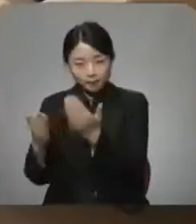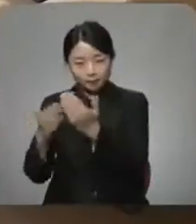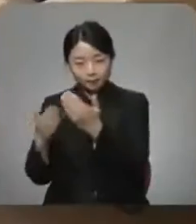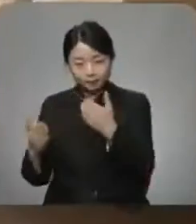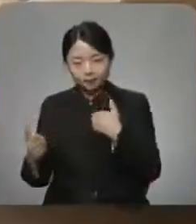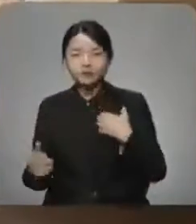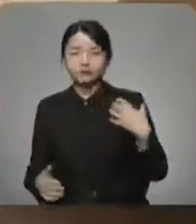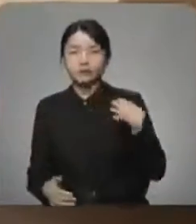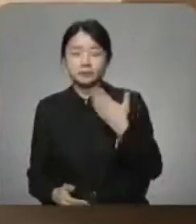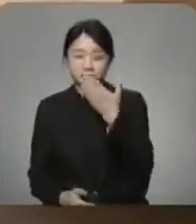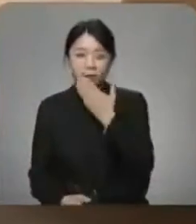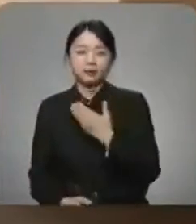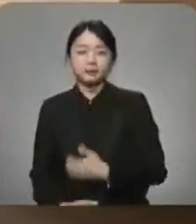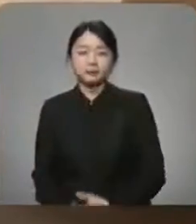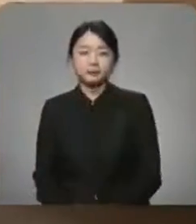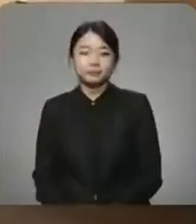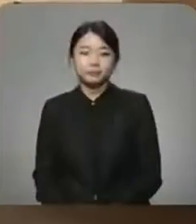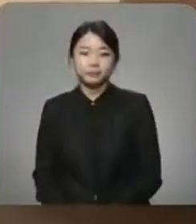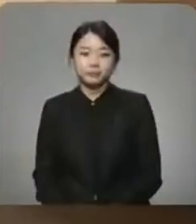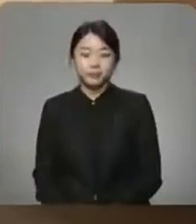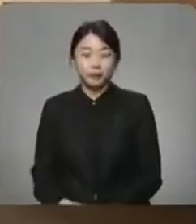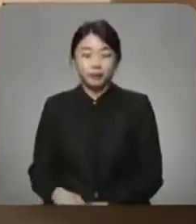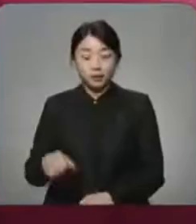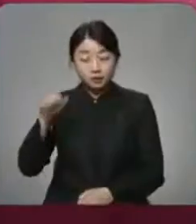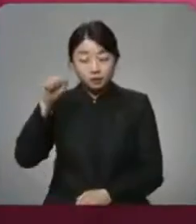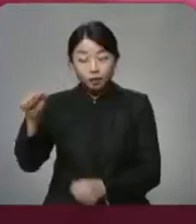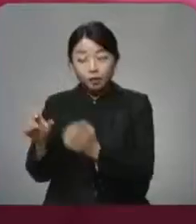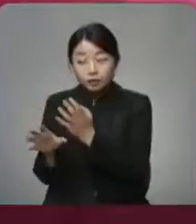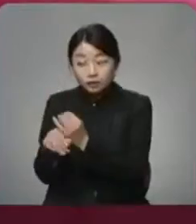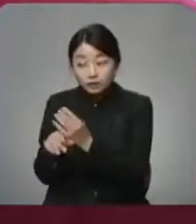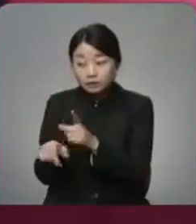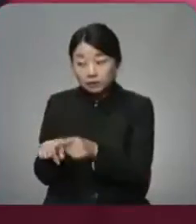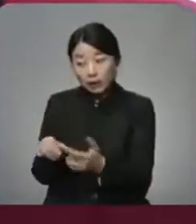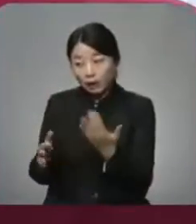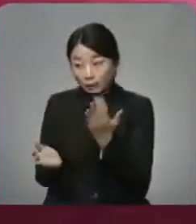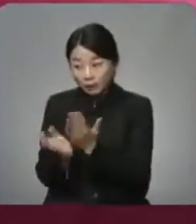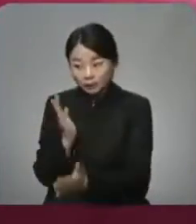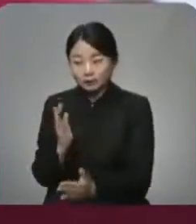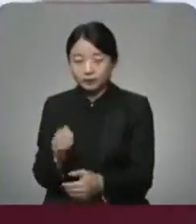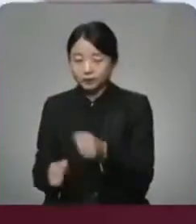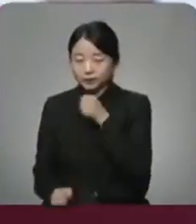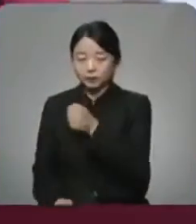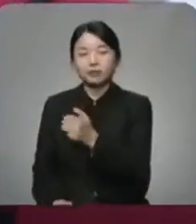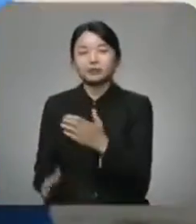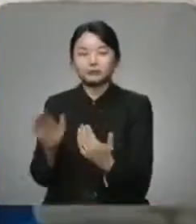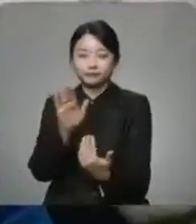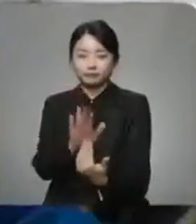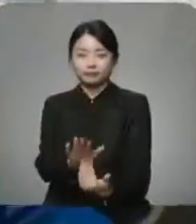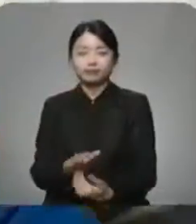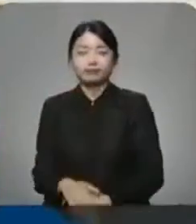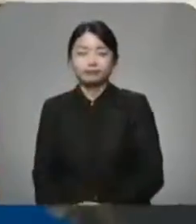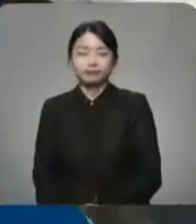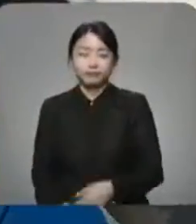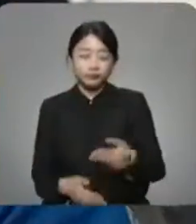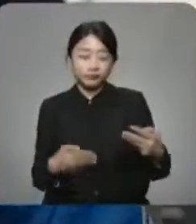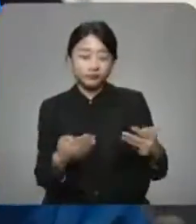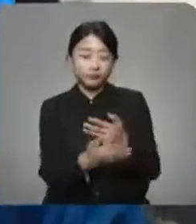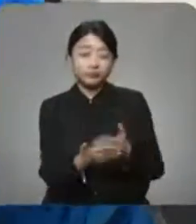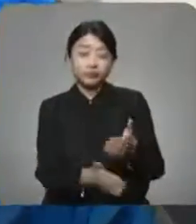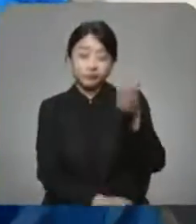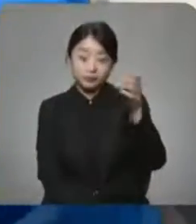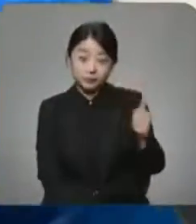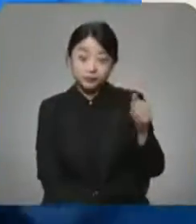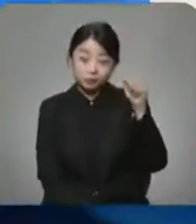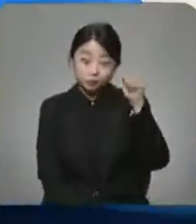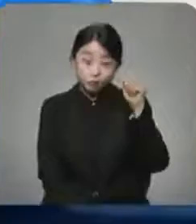장담합니다 하지만 선거운동 일정 등을 이유로 인터뷰 요청에는 응하지 않았으며 태백 정선군 수